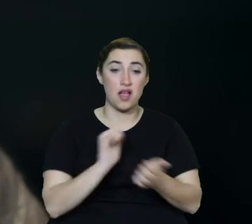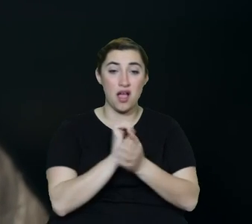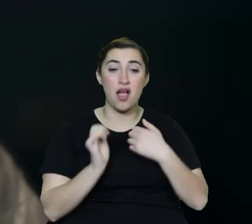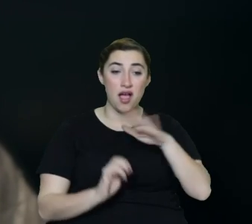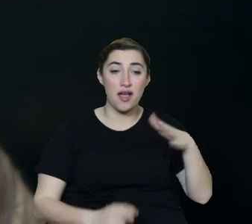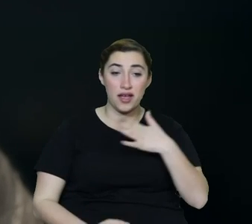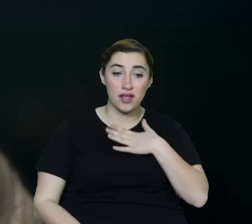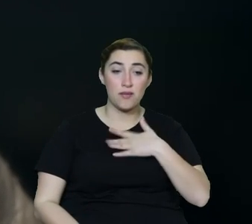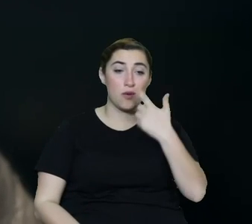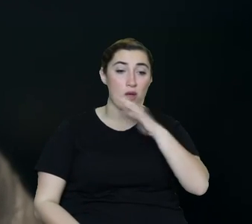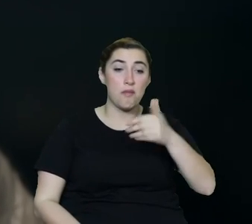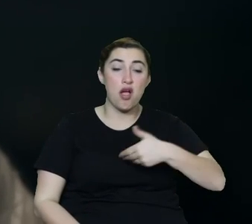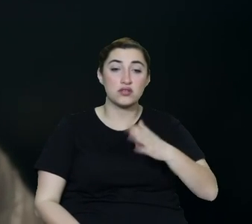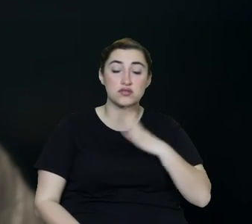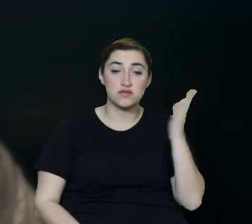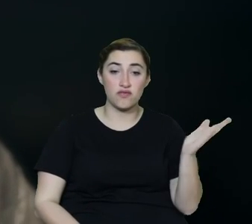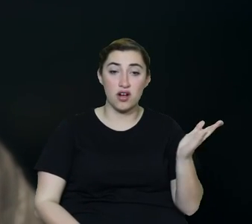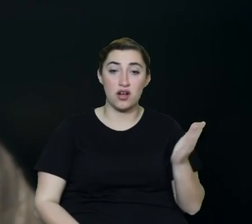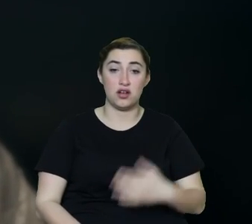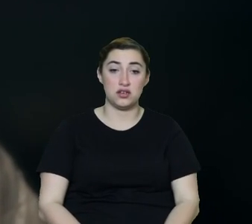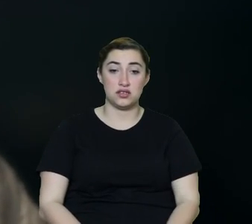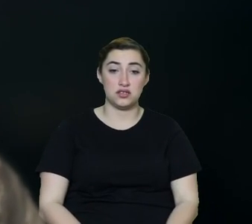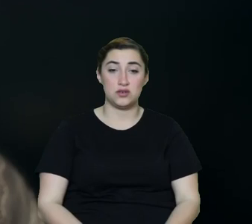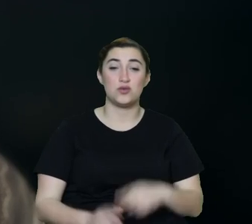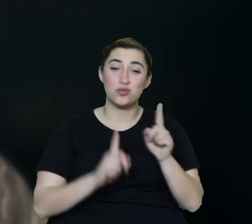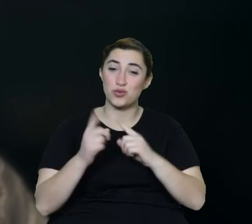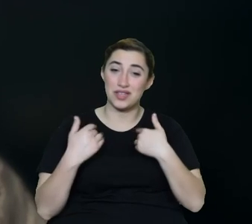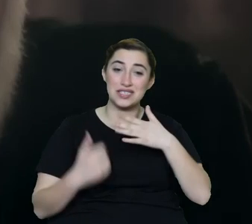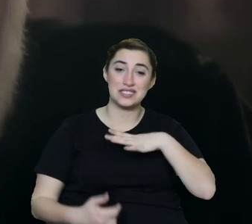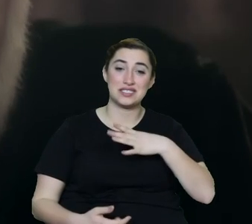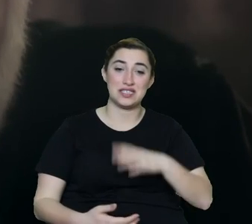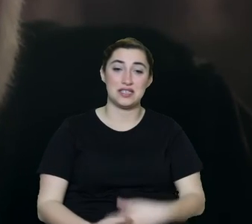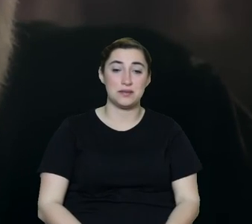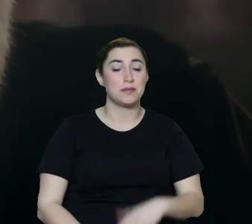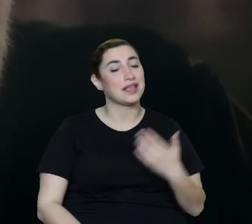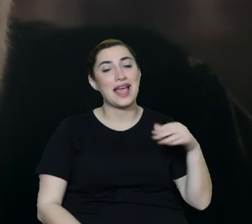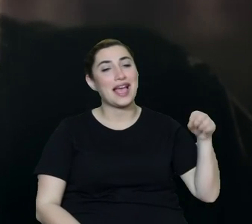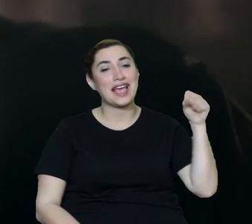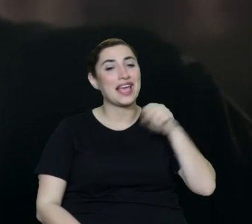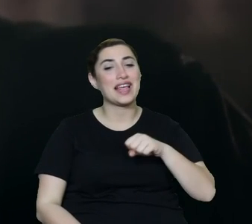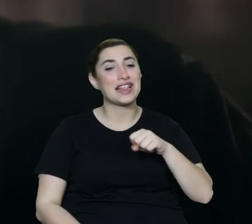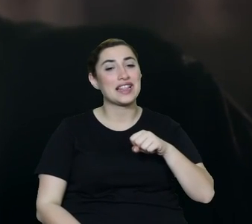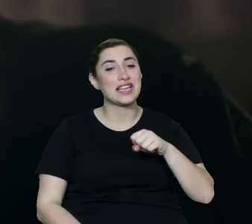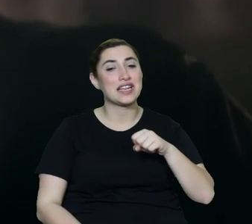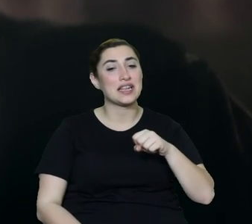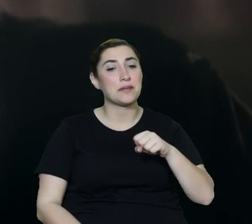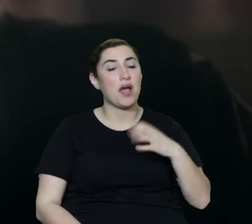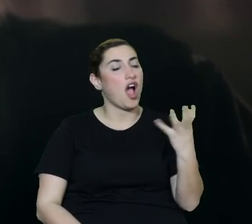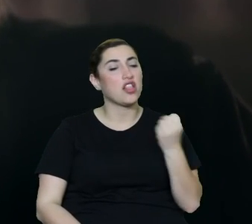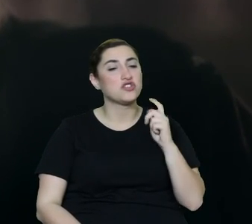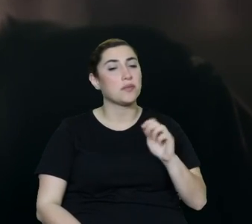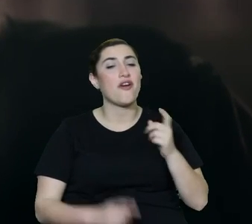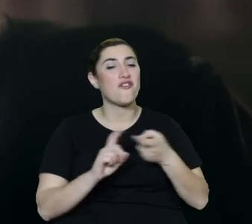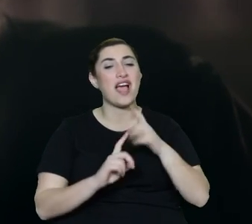Ailem, köylüm açtır. Buğday isterim. Ya getirdiğin alıcı saysak